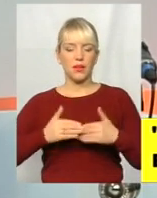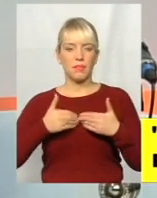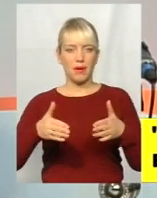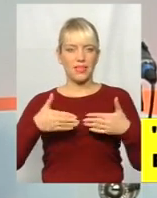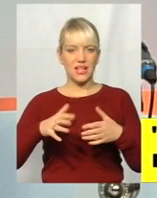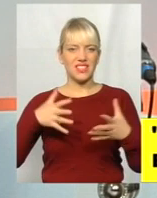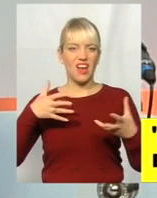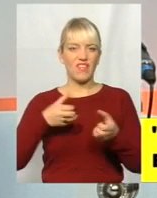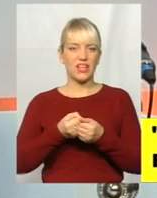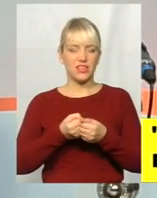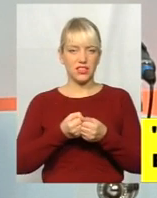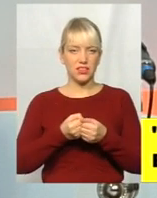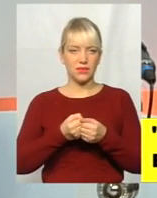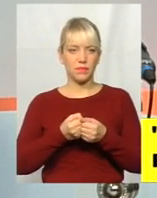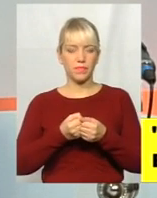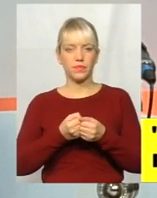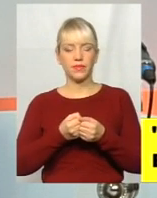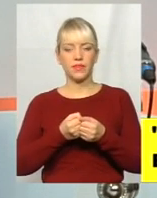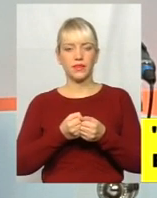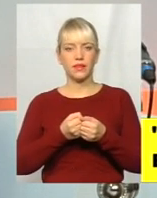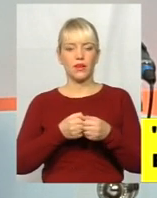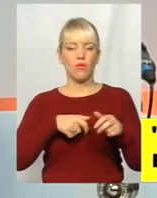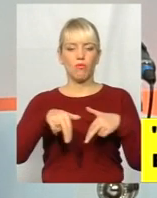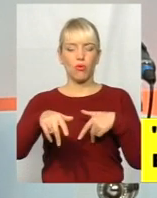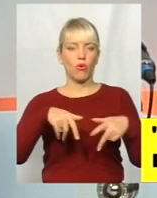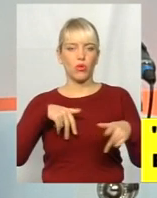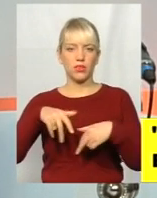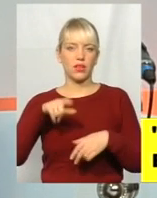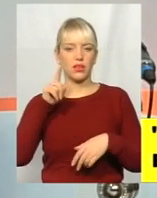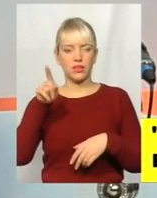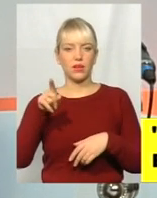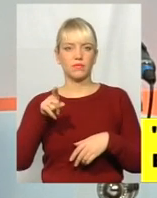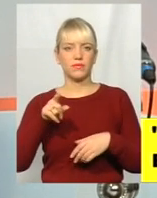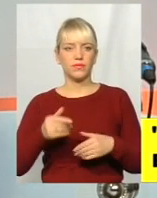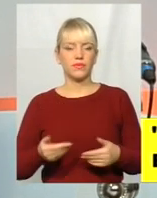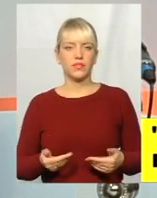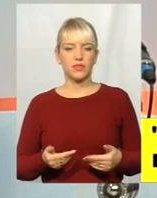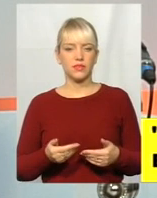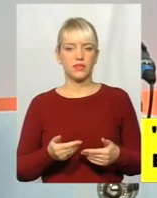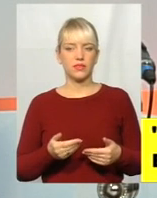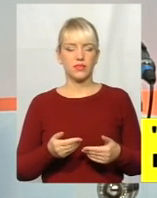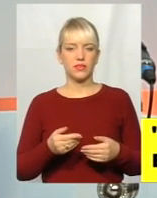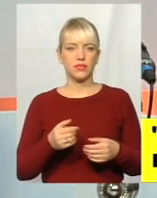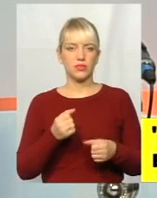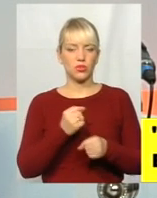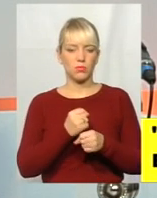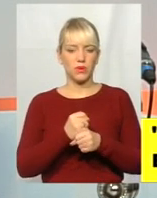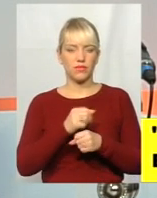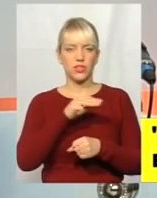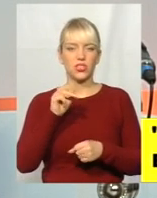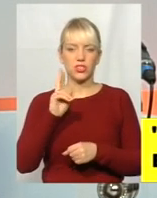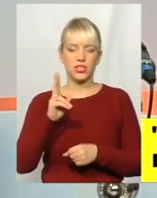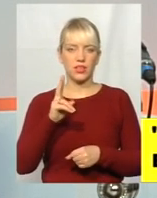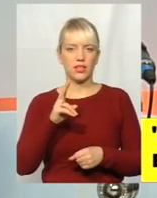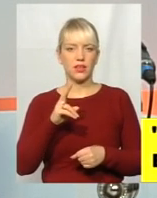аварійний, спеціально такий прохідний, а там зробив вже посадку. І вона отаплюється.